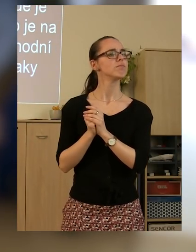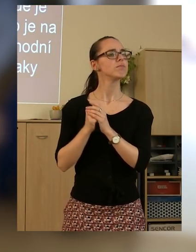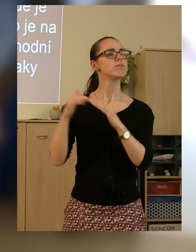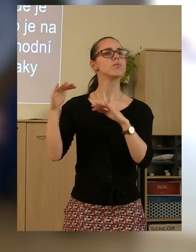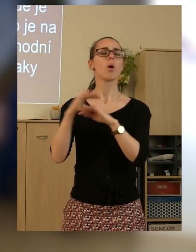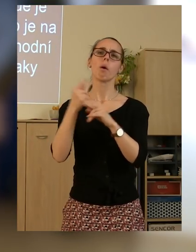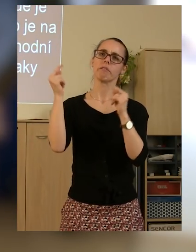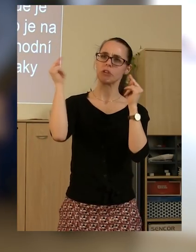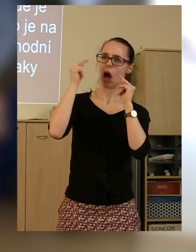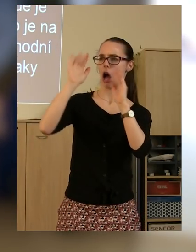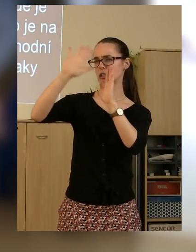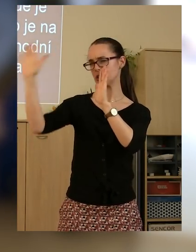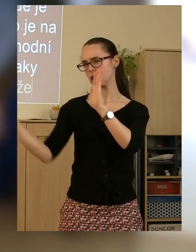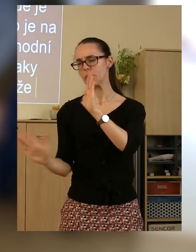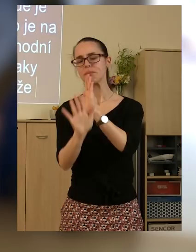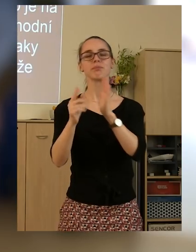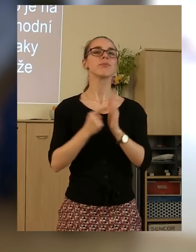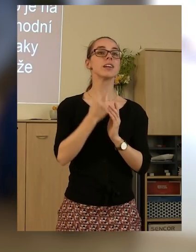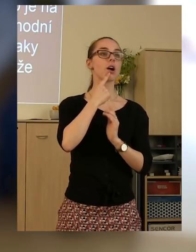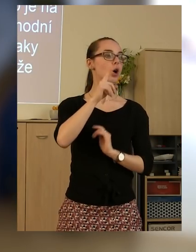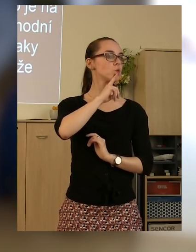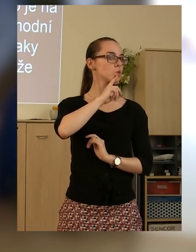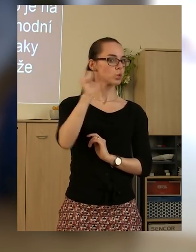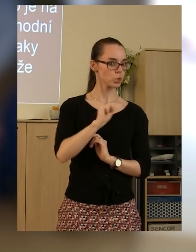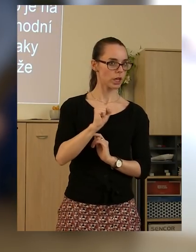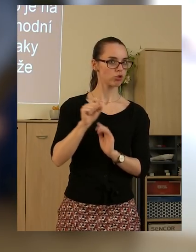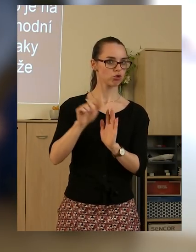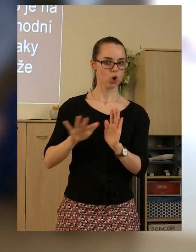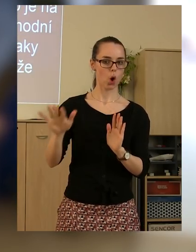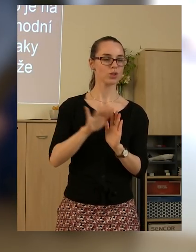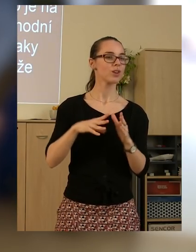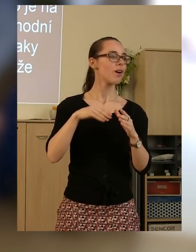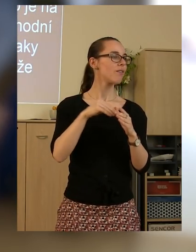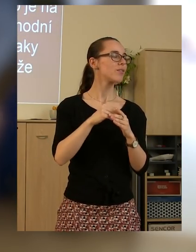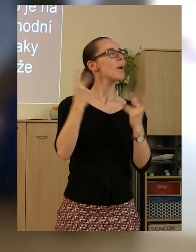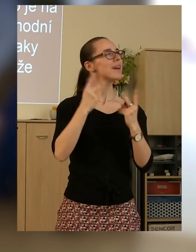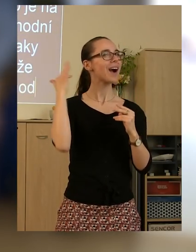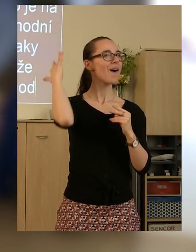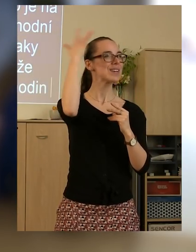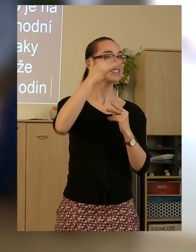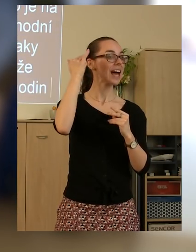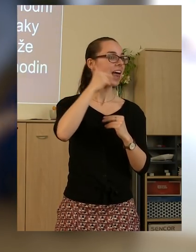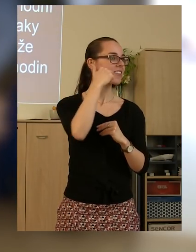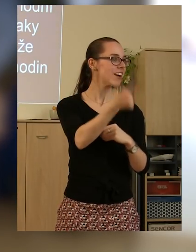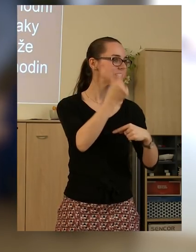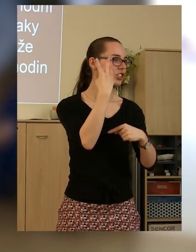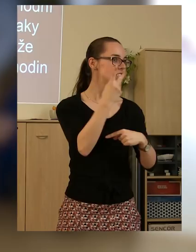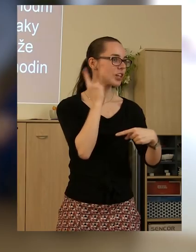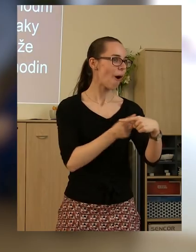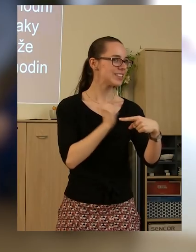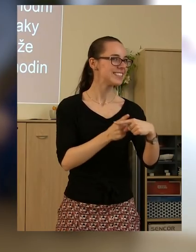že realita je sen, který trvá 24 hodin denně a je jenom občas